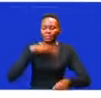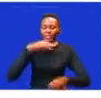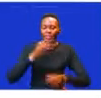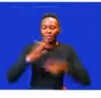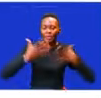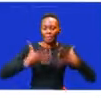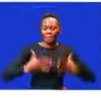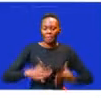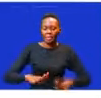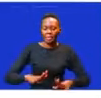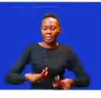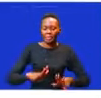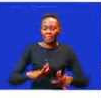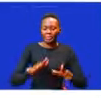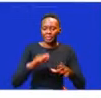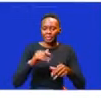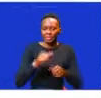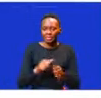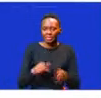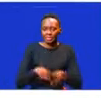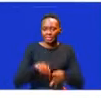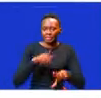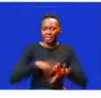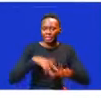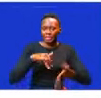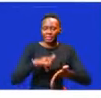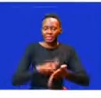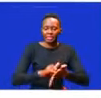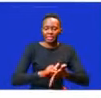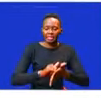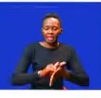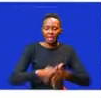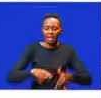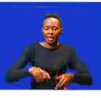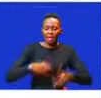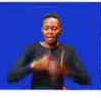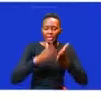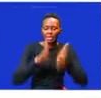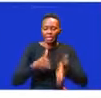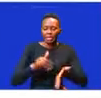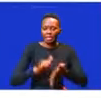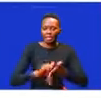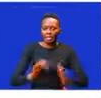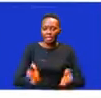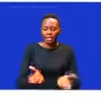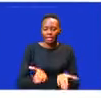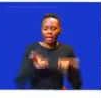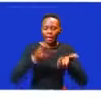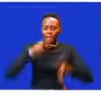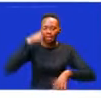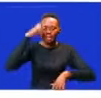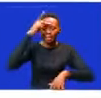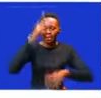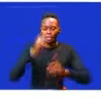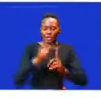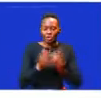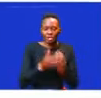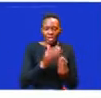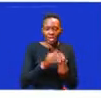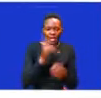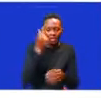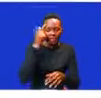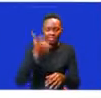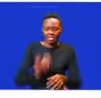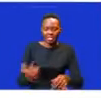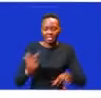mago mamola. E seche gogo bende jatelo no ero nojiwo jonyuol mondo oket arita makare ahinya ne nyithindo e kinde ni